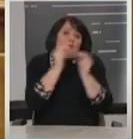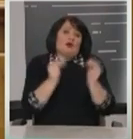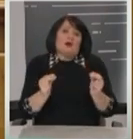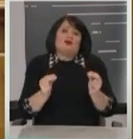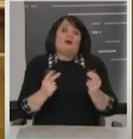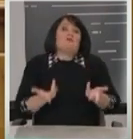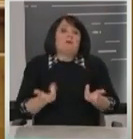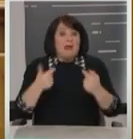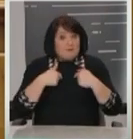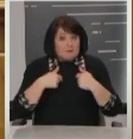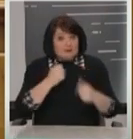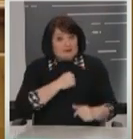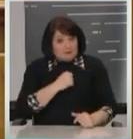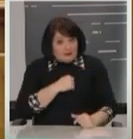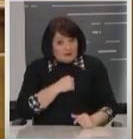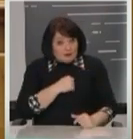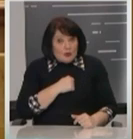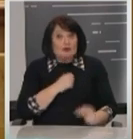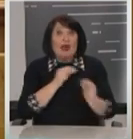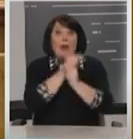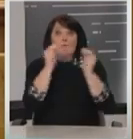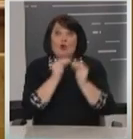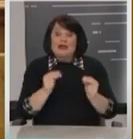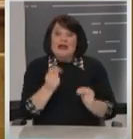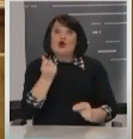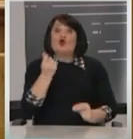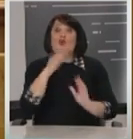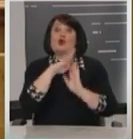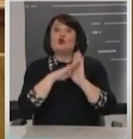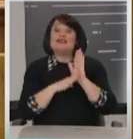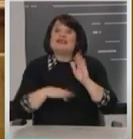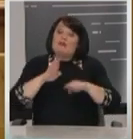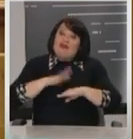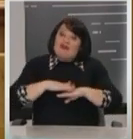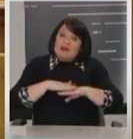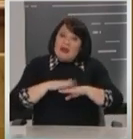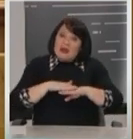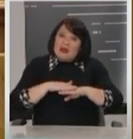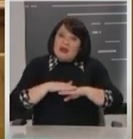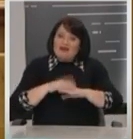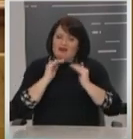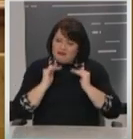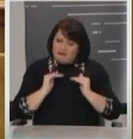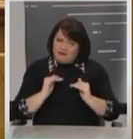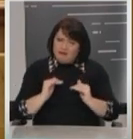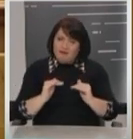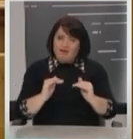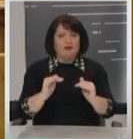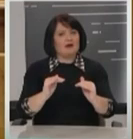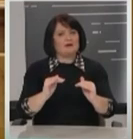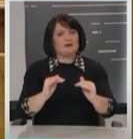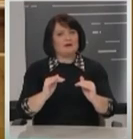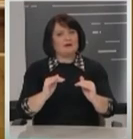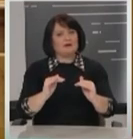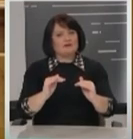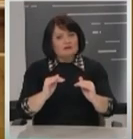μας είναι το αποτέλεσμα ενός οικονομικού συστήματος που διαιωνίζει και αναπαράγει την